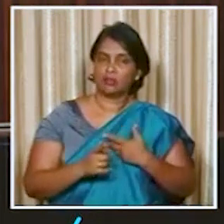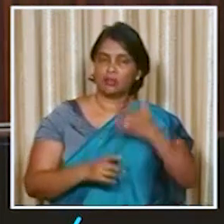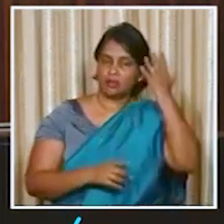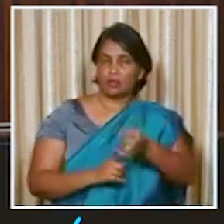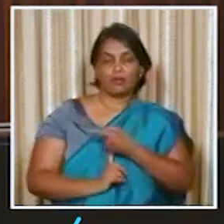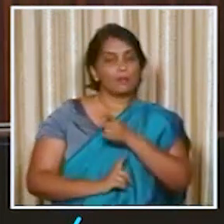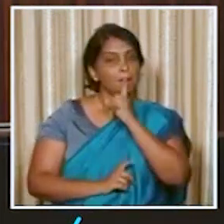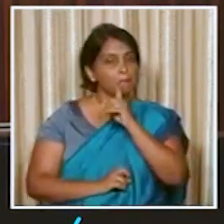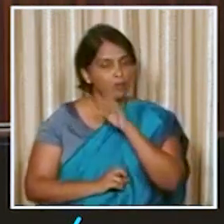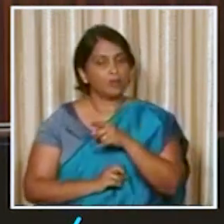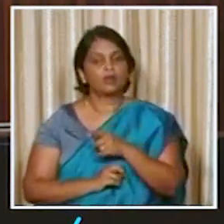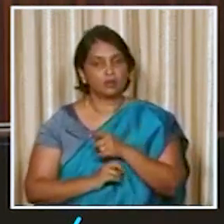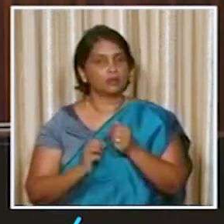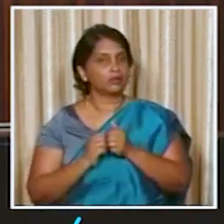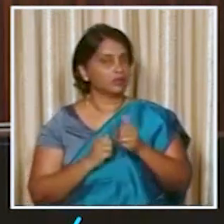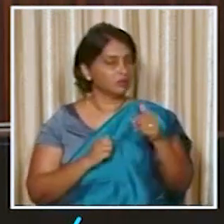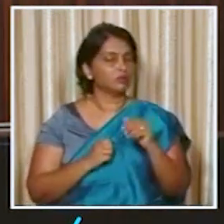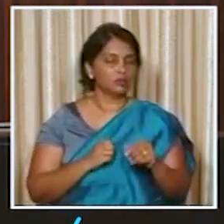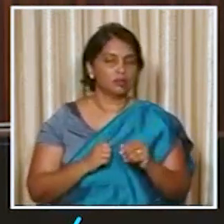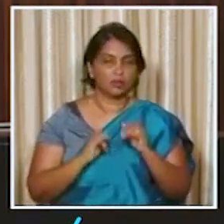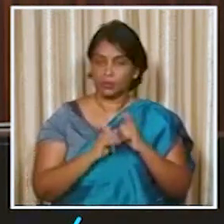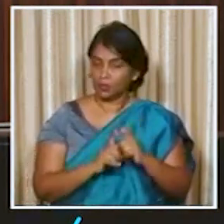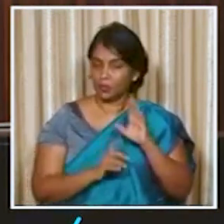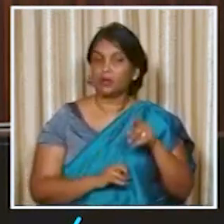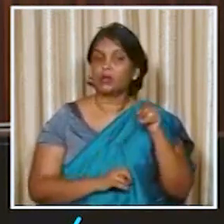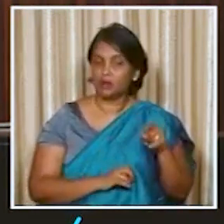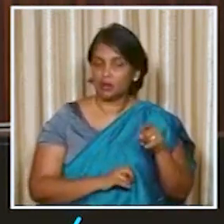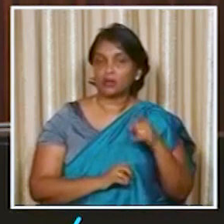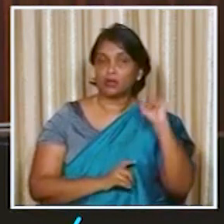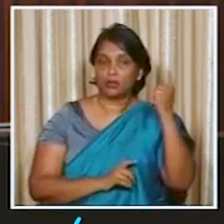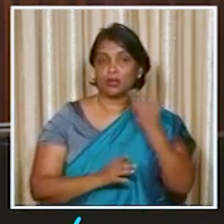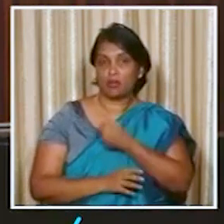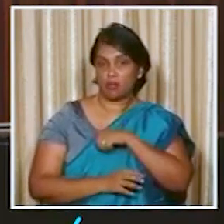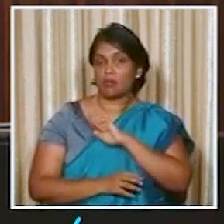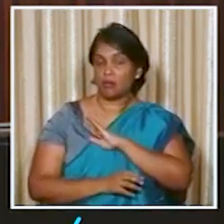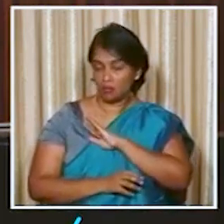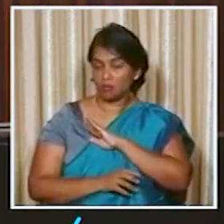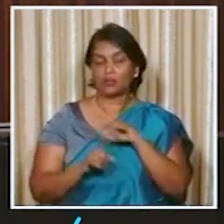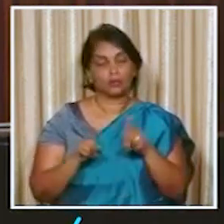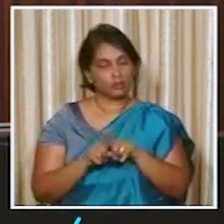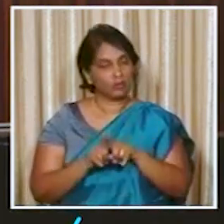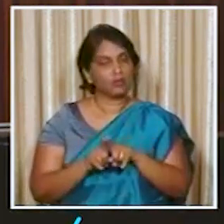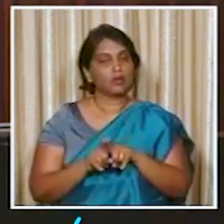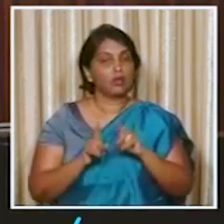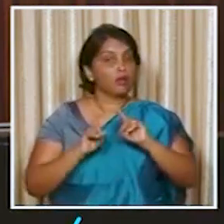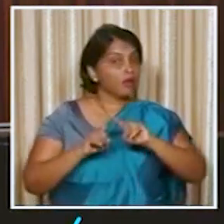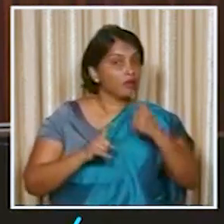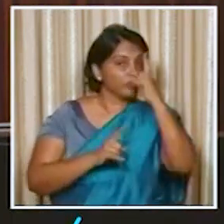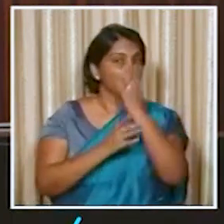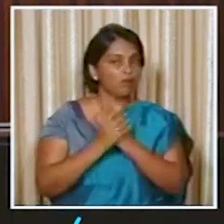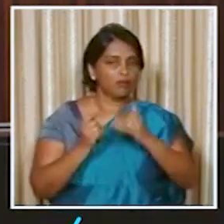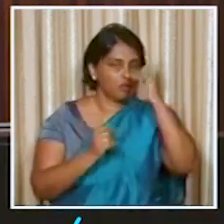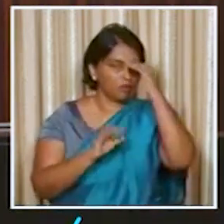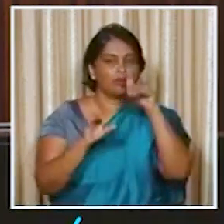බව තර්ජනය කරමින් කිරීමට පවා සාහසික වූහ. ඔවුන් අතරේ ජනප්‍රිය භික්ෂුන් වහන්සේලා මෙන්ම වෙනත් ආගමික